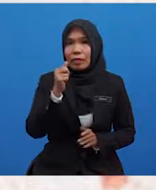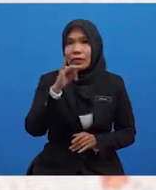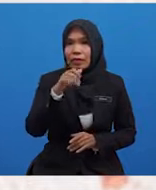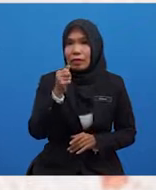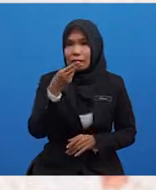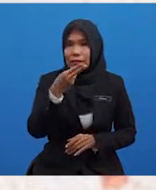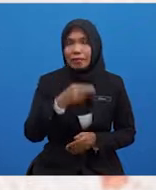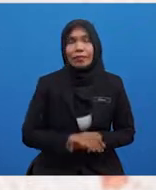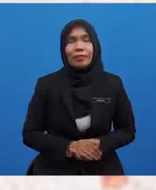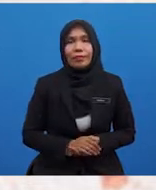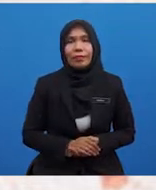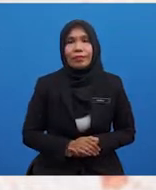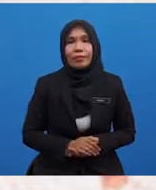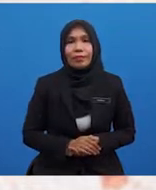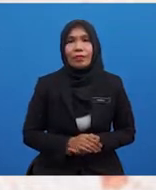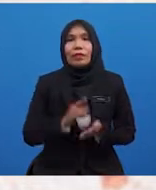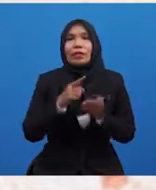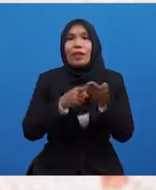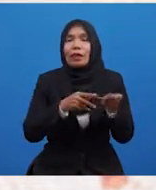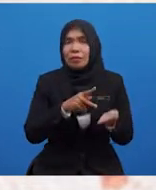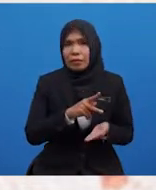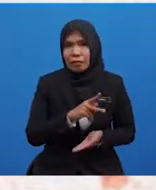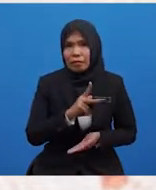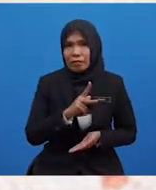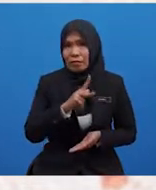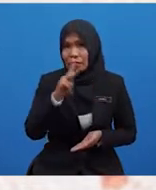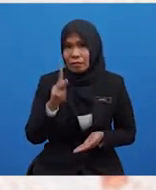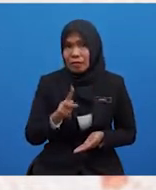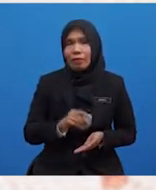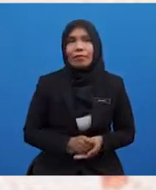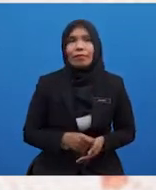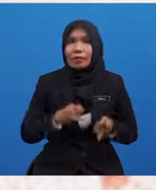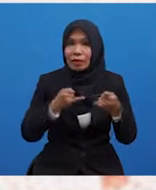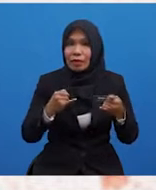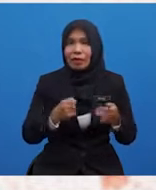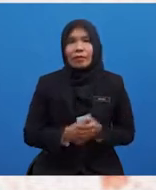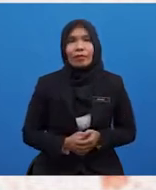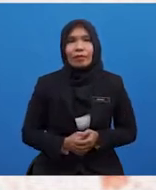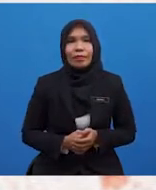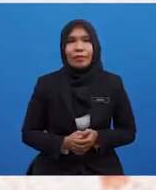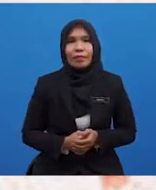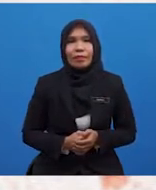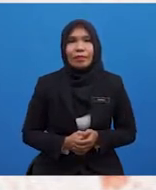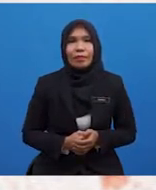Apakah jenis rajah ini? Cikgu bagi masa 5 saat untuk menjawab.